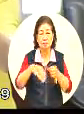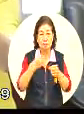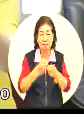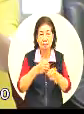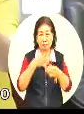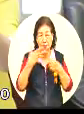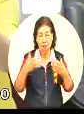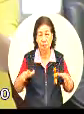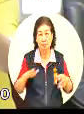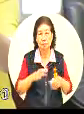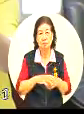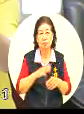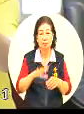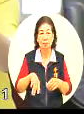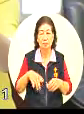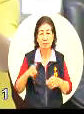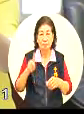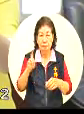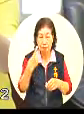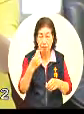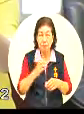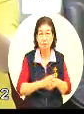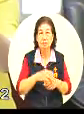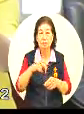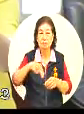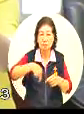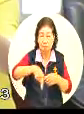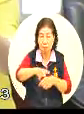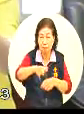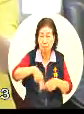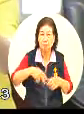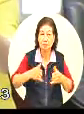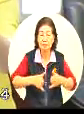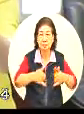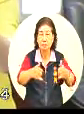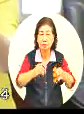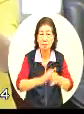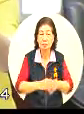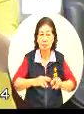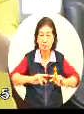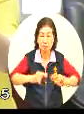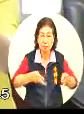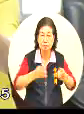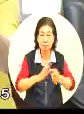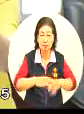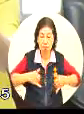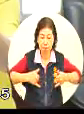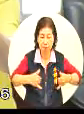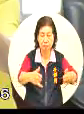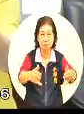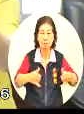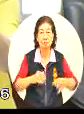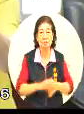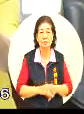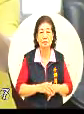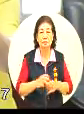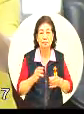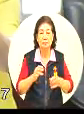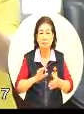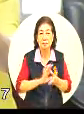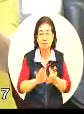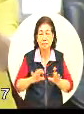个原先的市民人行步道又变更为道路用地，那就是因为咱